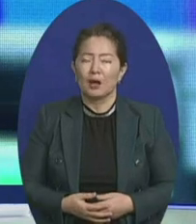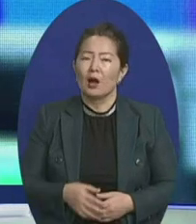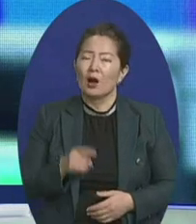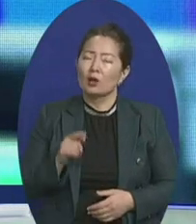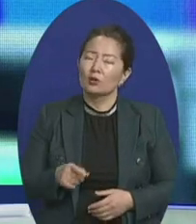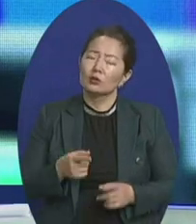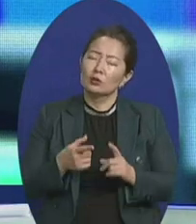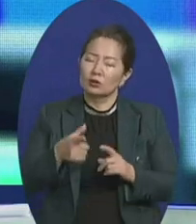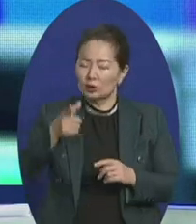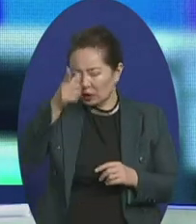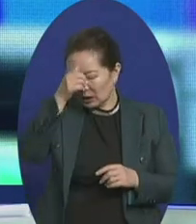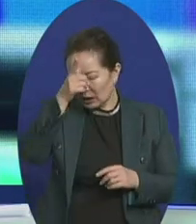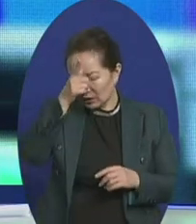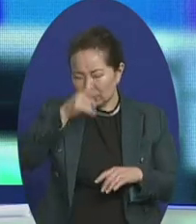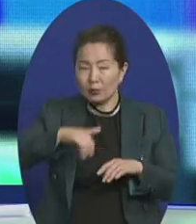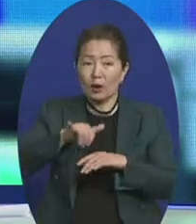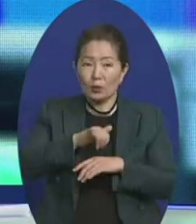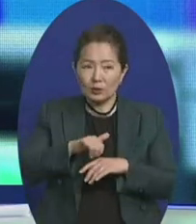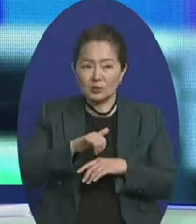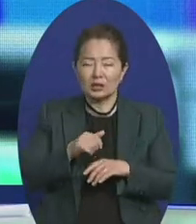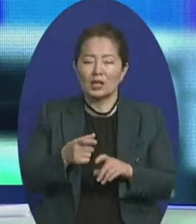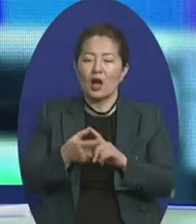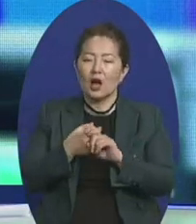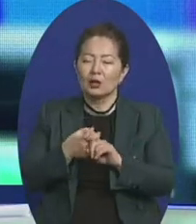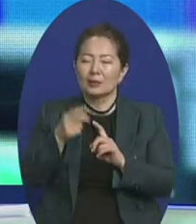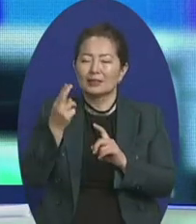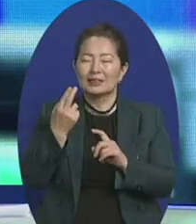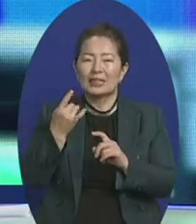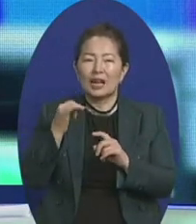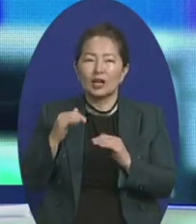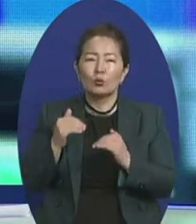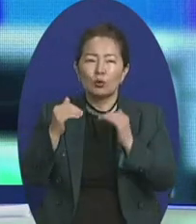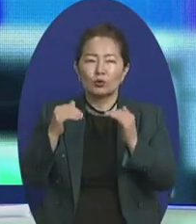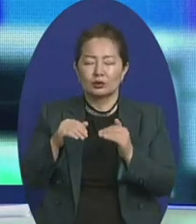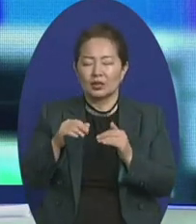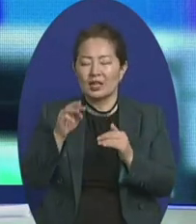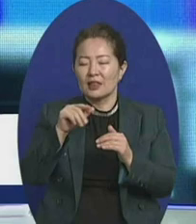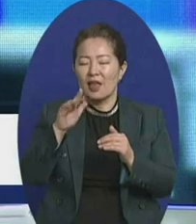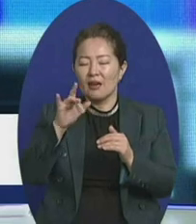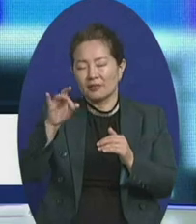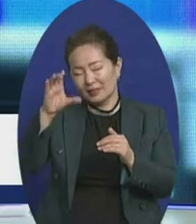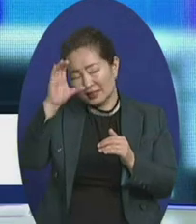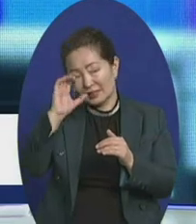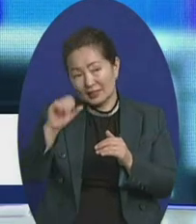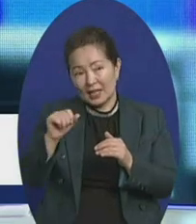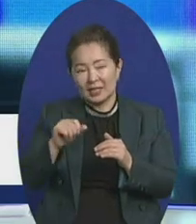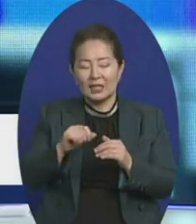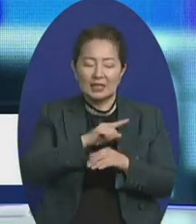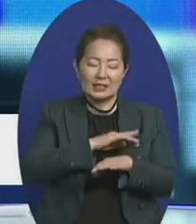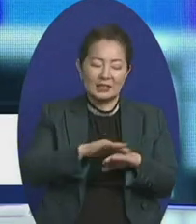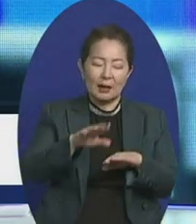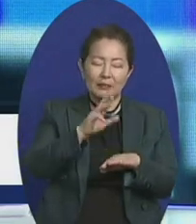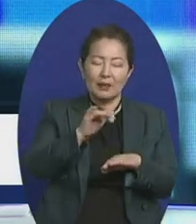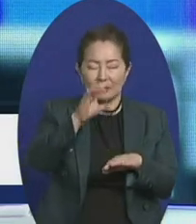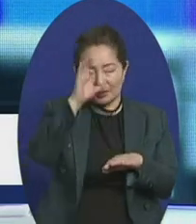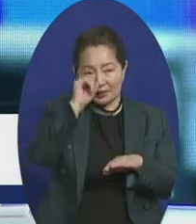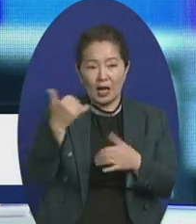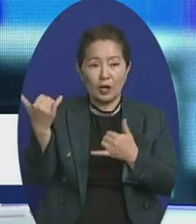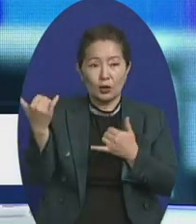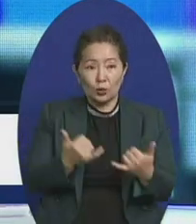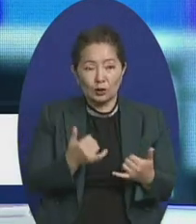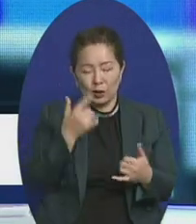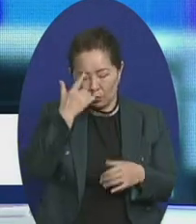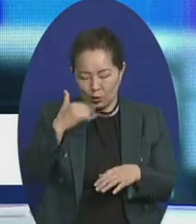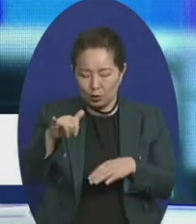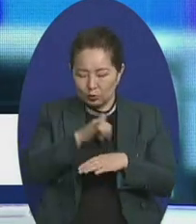Өнөөдөр холбооны бүгд найрамдах Герман улсын холбооны цахим хөгжил тээврийн сайд Фолкер Висинг Монгол улсын зам тээврийн хөгжлийн сайд дэврэлгээр Монгол